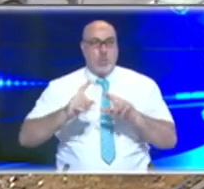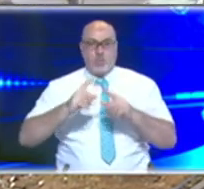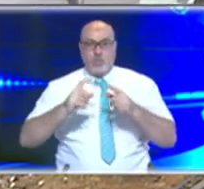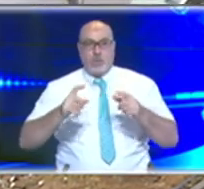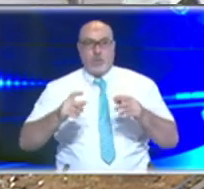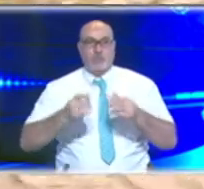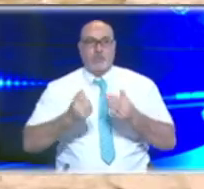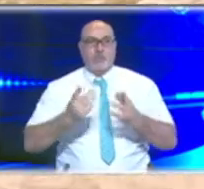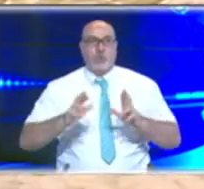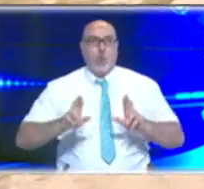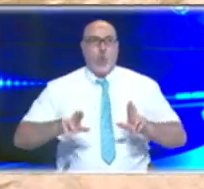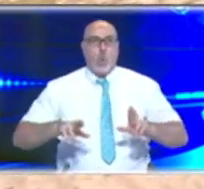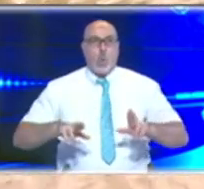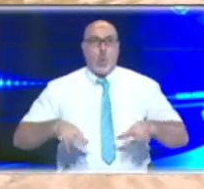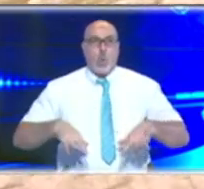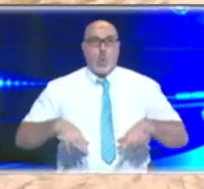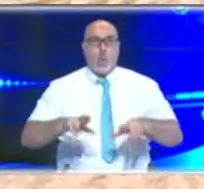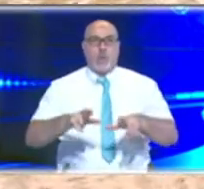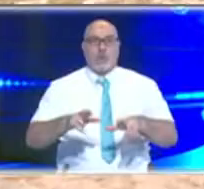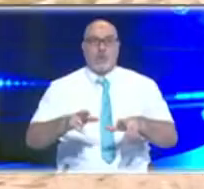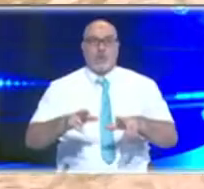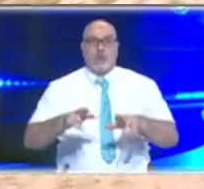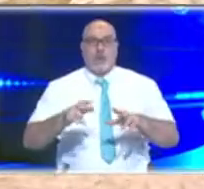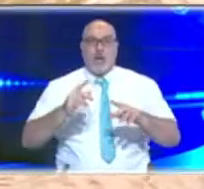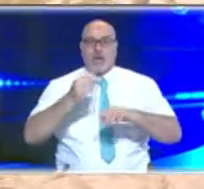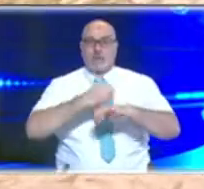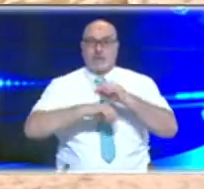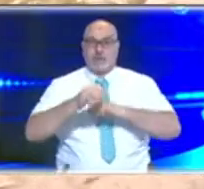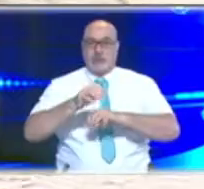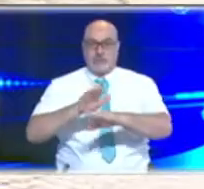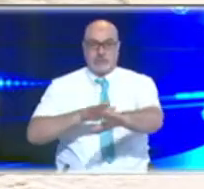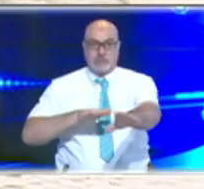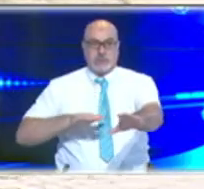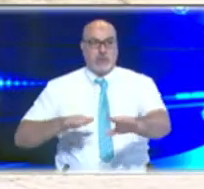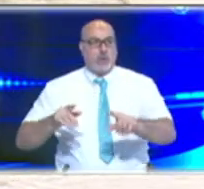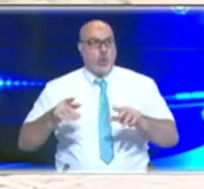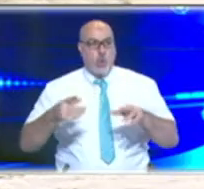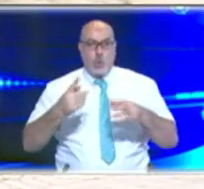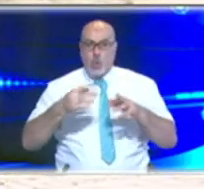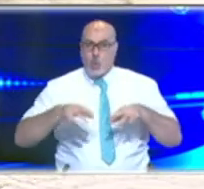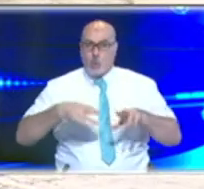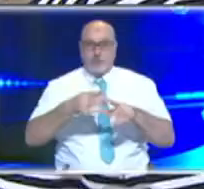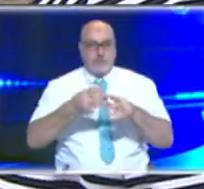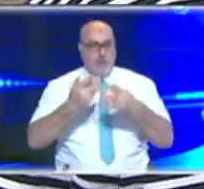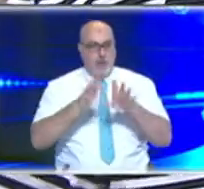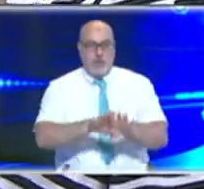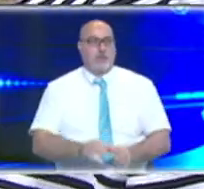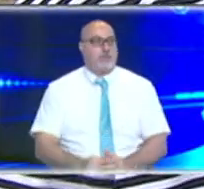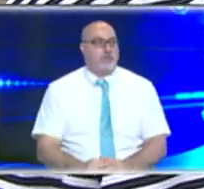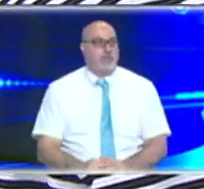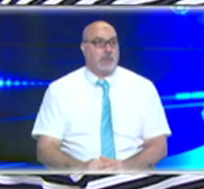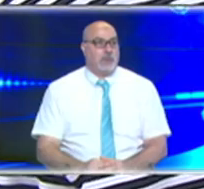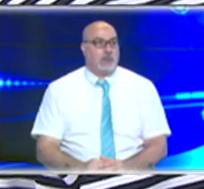من الشوارع، مما تسبب في عرقلة حركة المرور وغلق الطرقات. احنا ما نتهموش